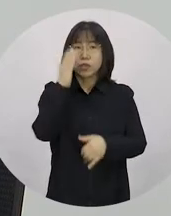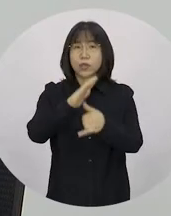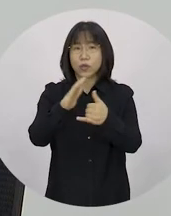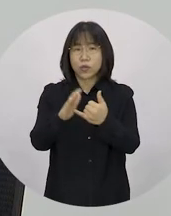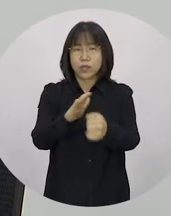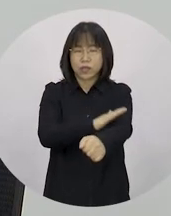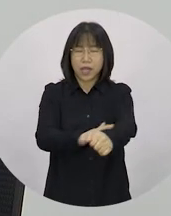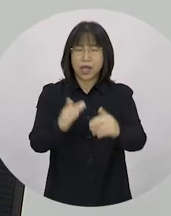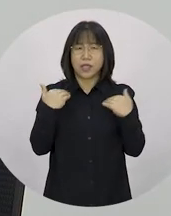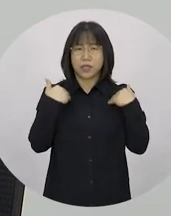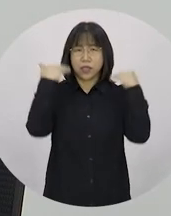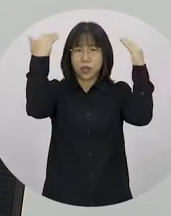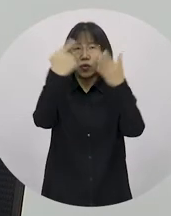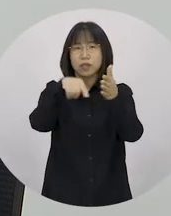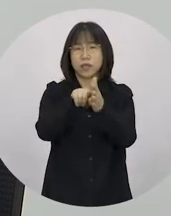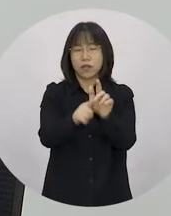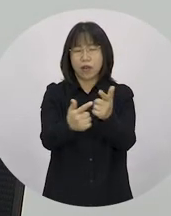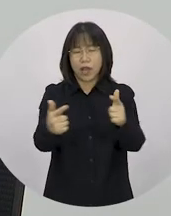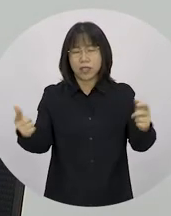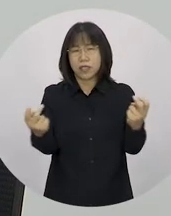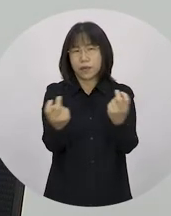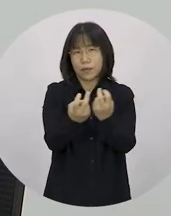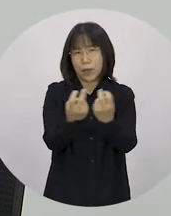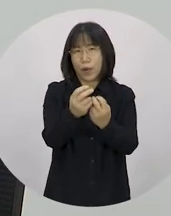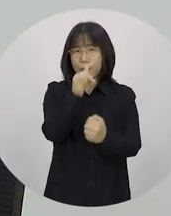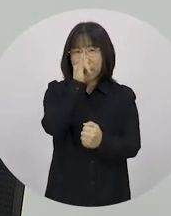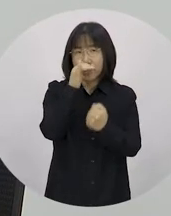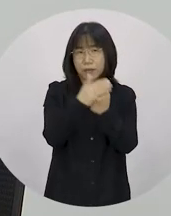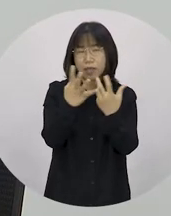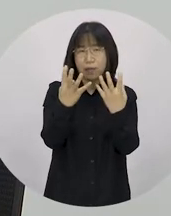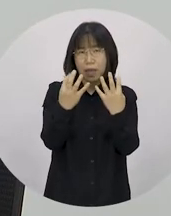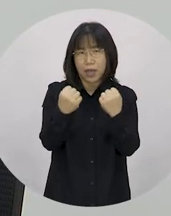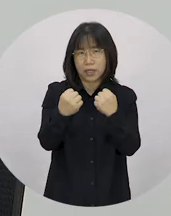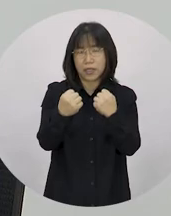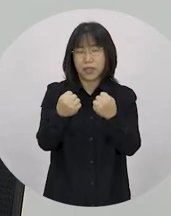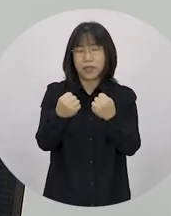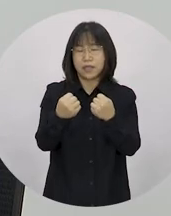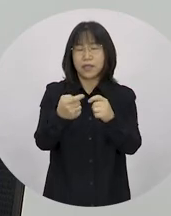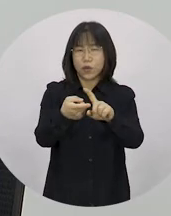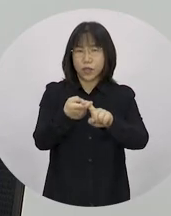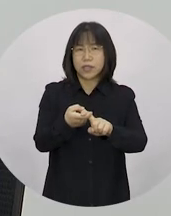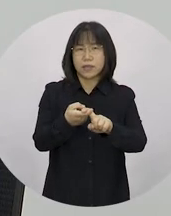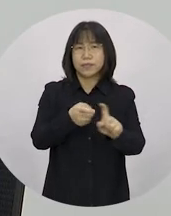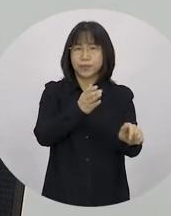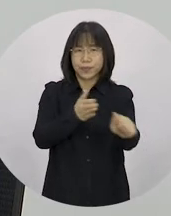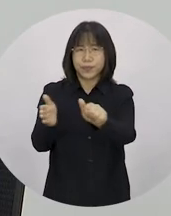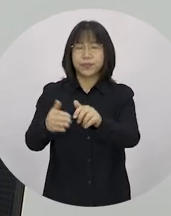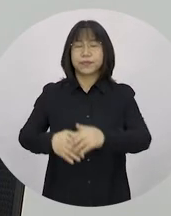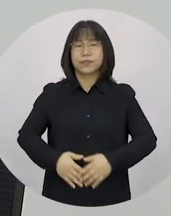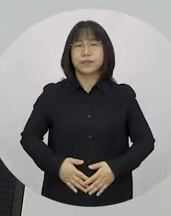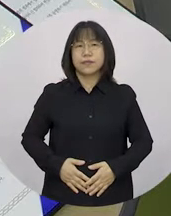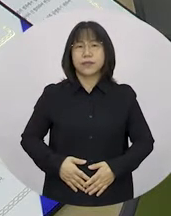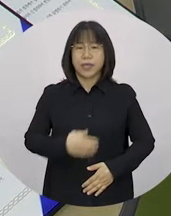행복하게 성장할 수 있도록 여러 가지 정책을 펼치고 있으니 많은 관심 부탁드립니다